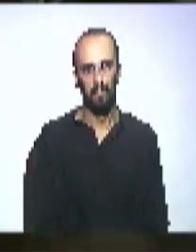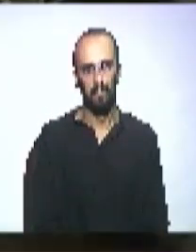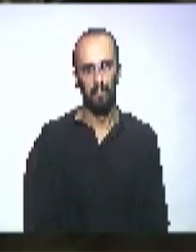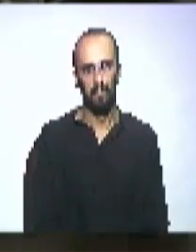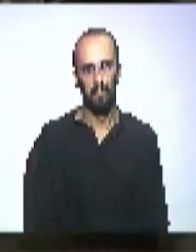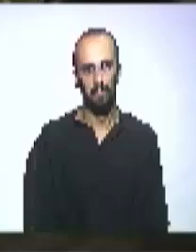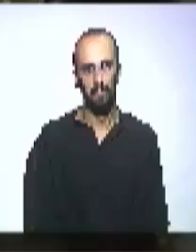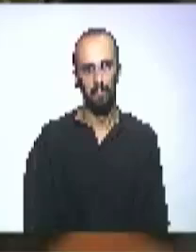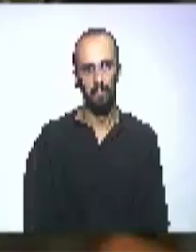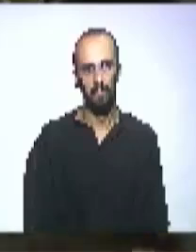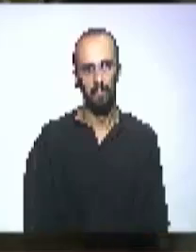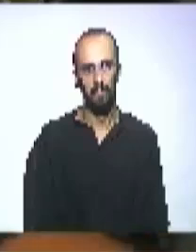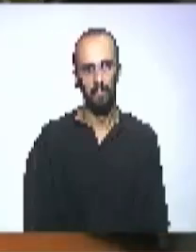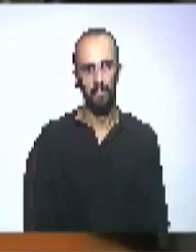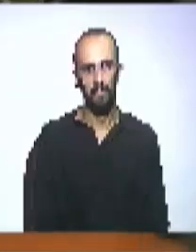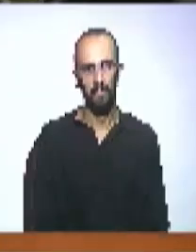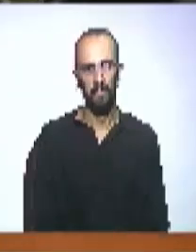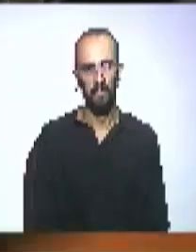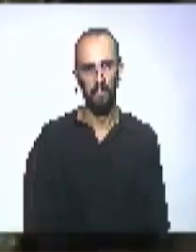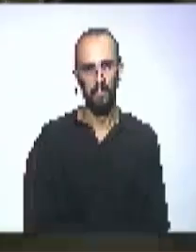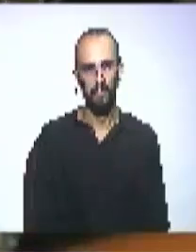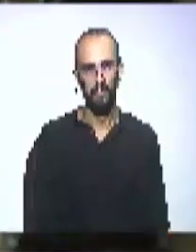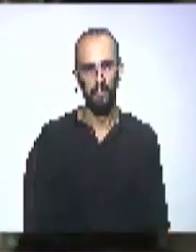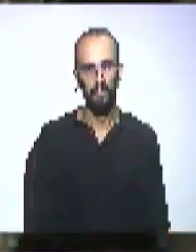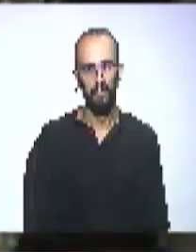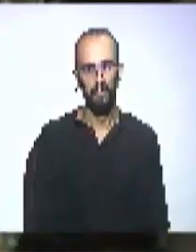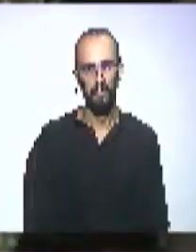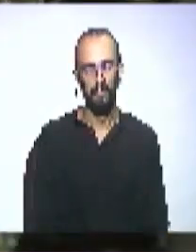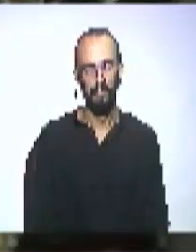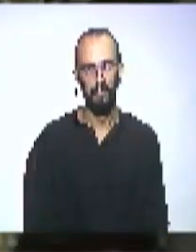وعشان ما يأكسدش الشيف حط له ميه